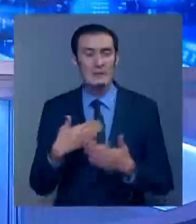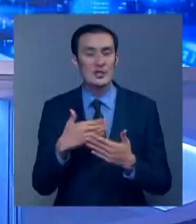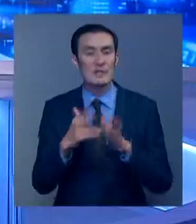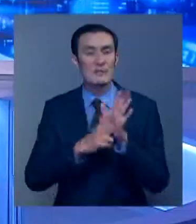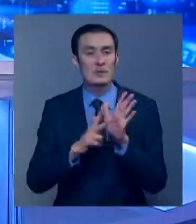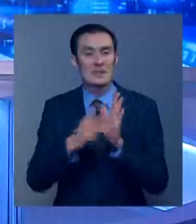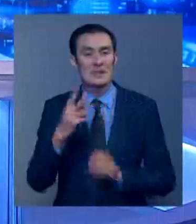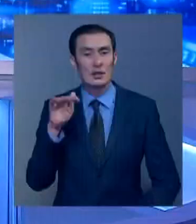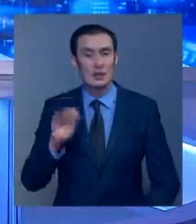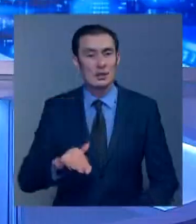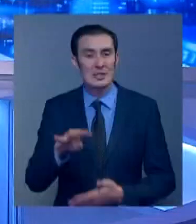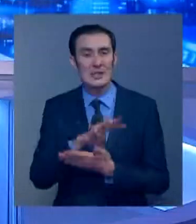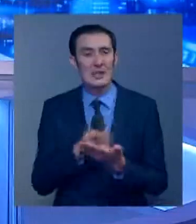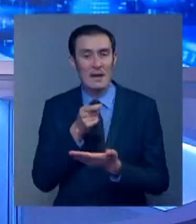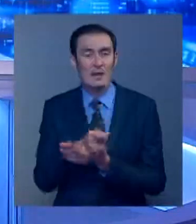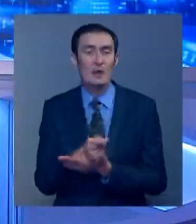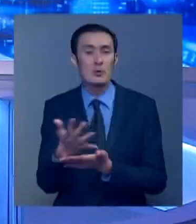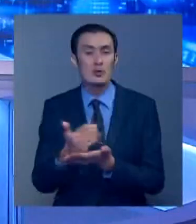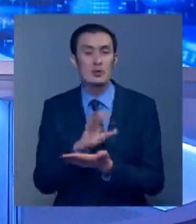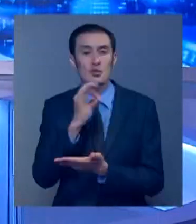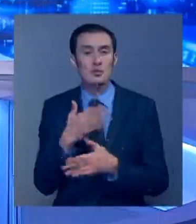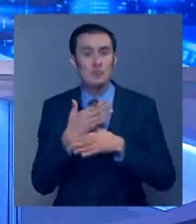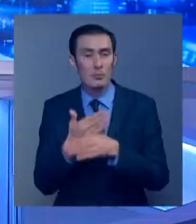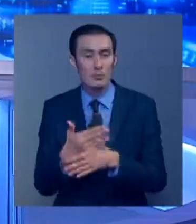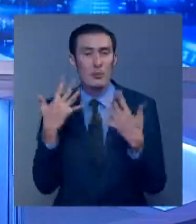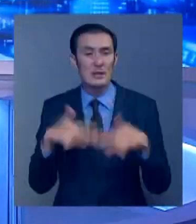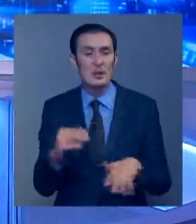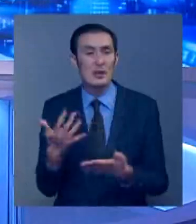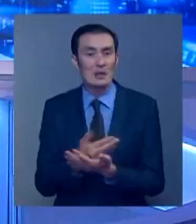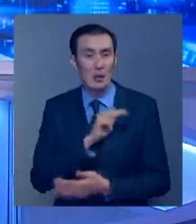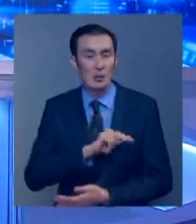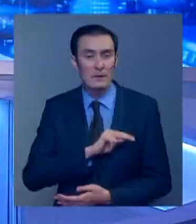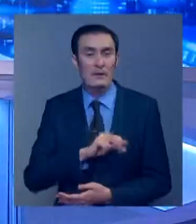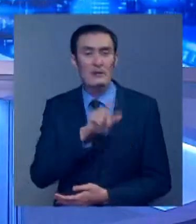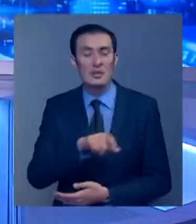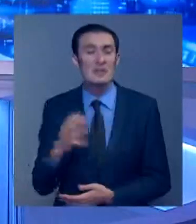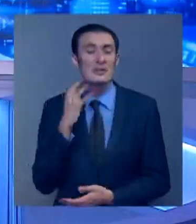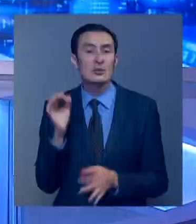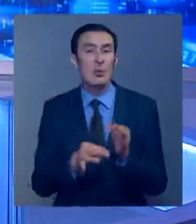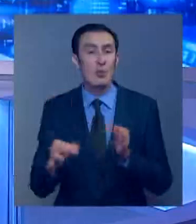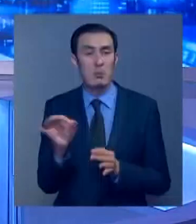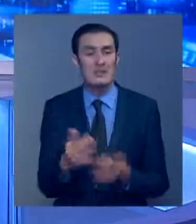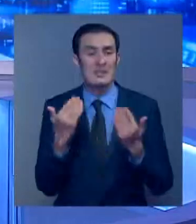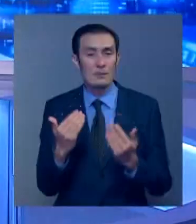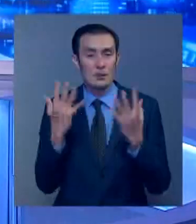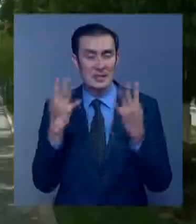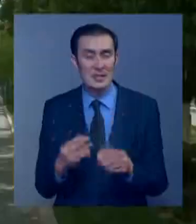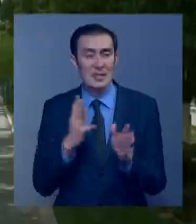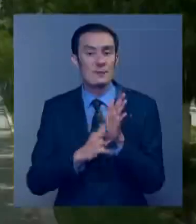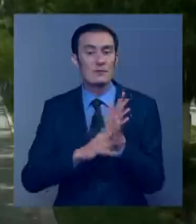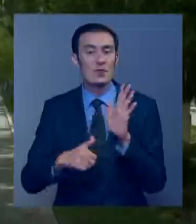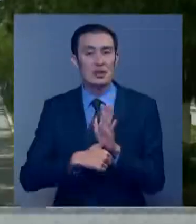Почти 83 тысячи заявок на получение социальной помощи по потере доходов подали жители Кызылординской области. На сегодняшний